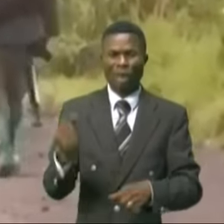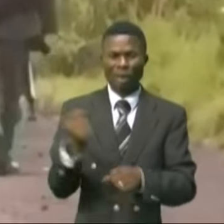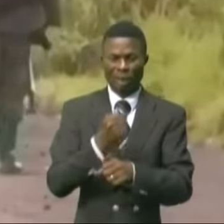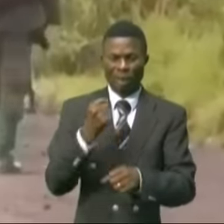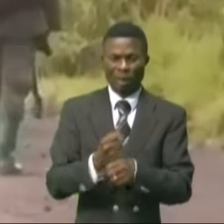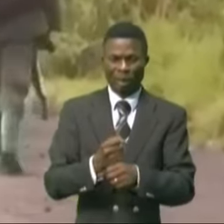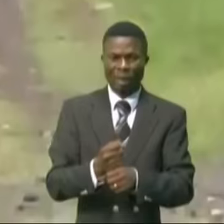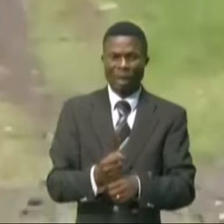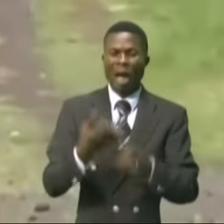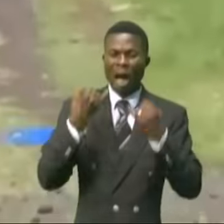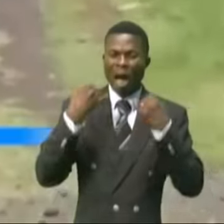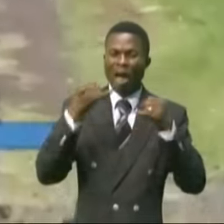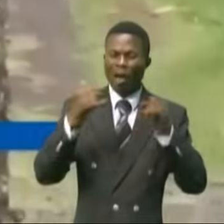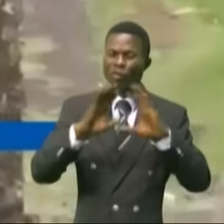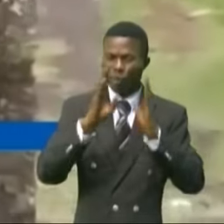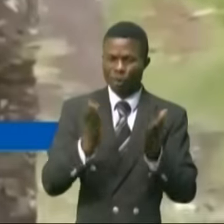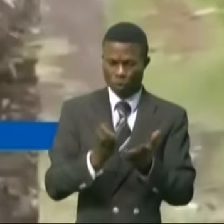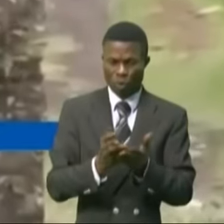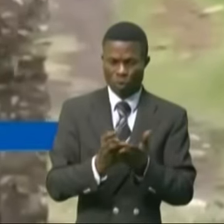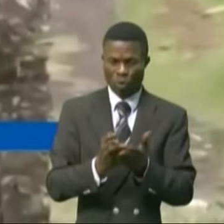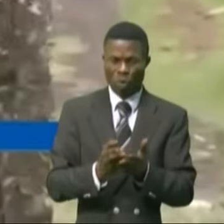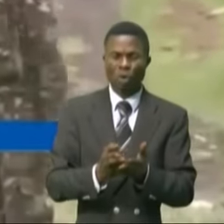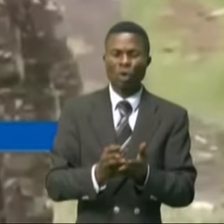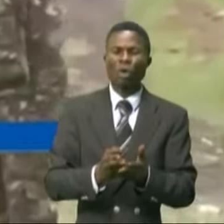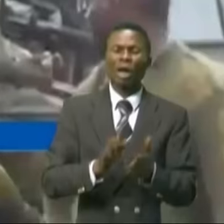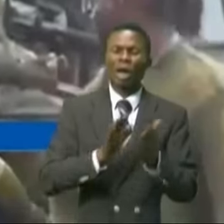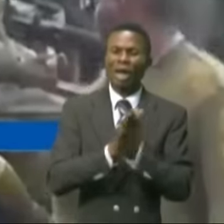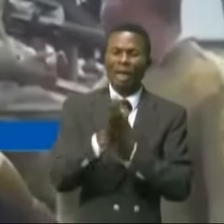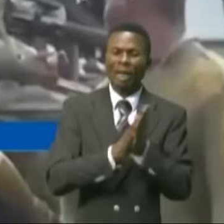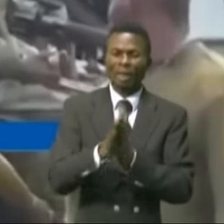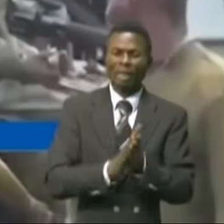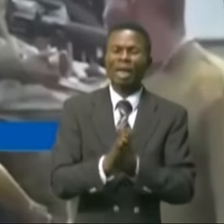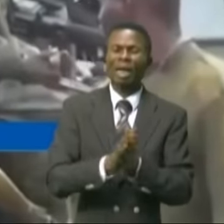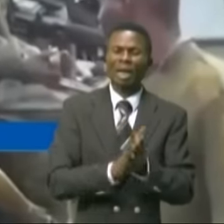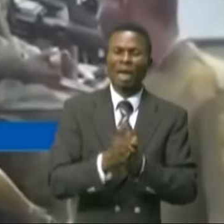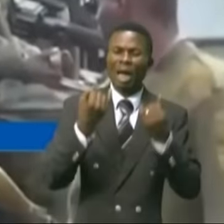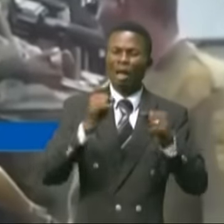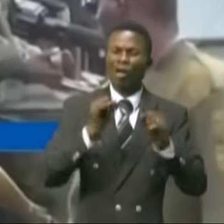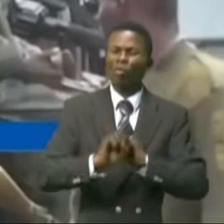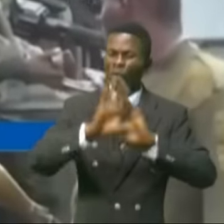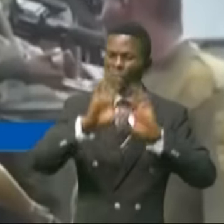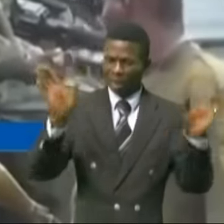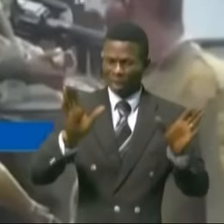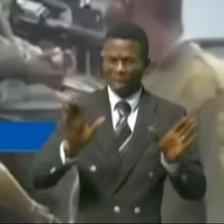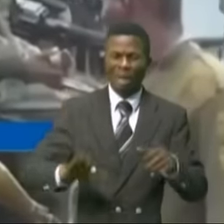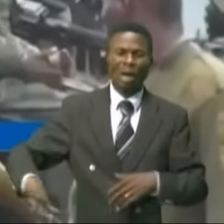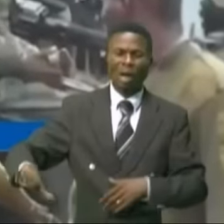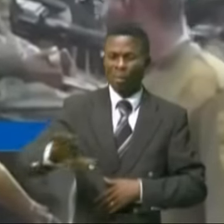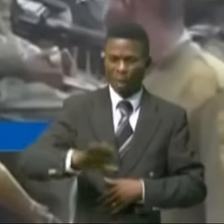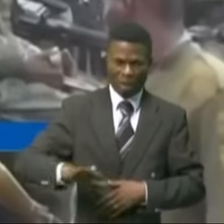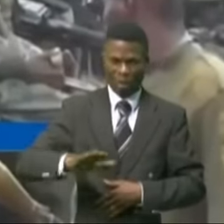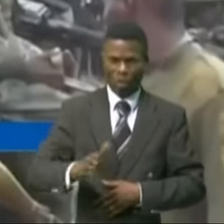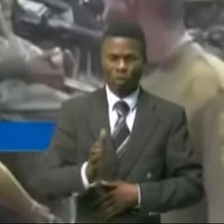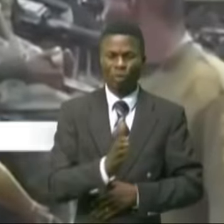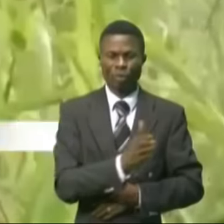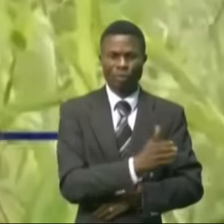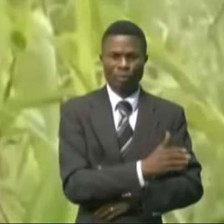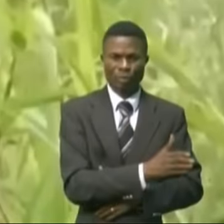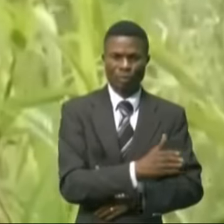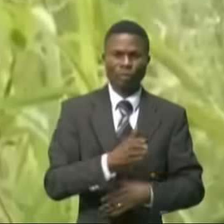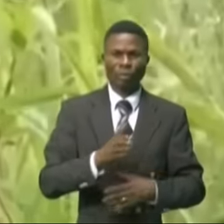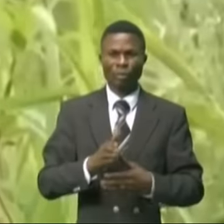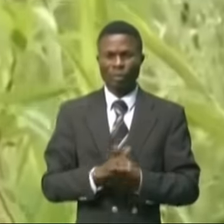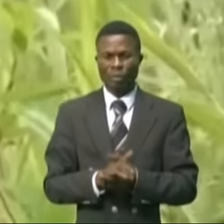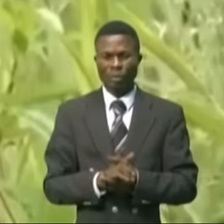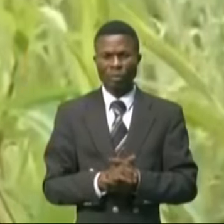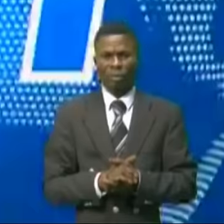les alertes tout en se méfiant de partager les informations erronées pour ne pas faire le jeu des ennemis de la